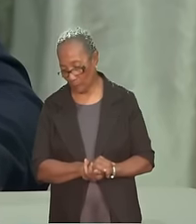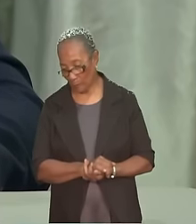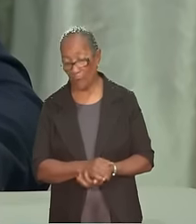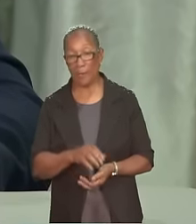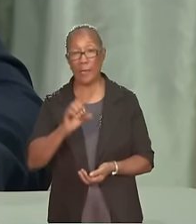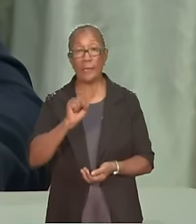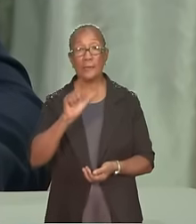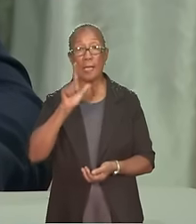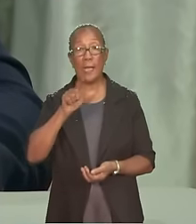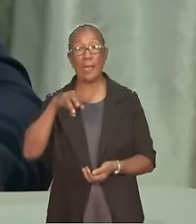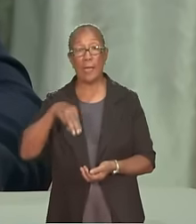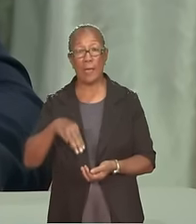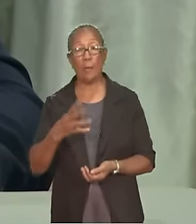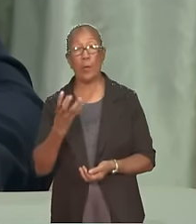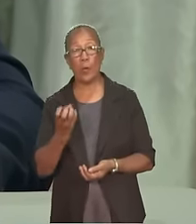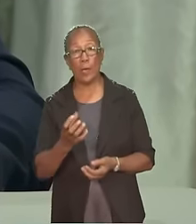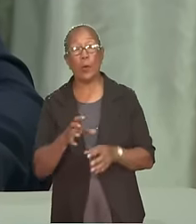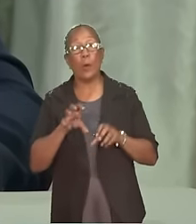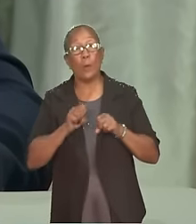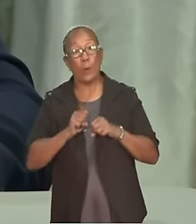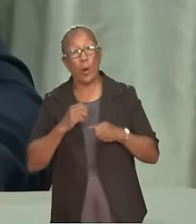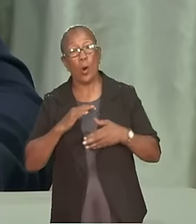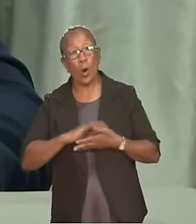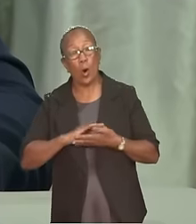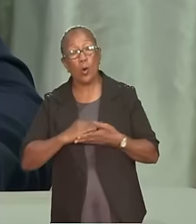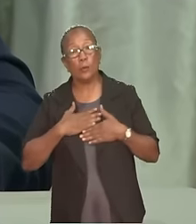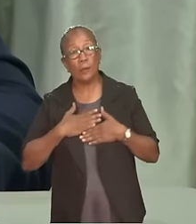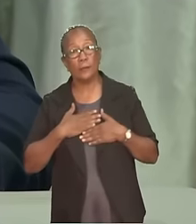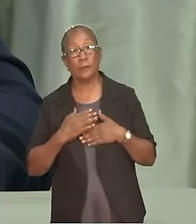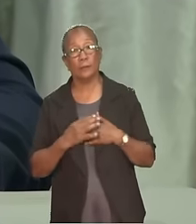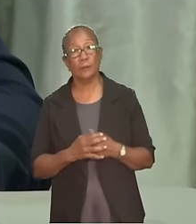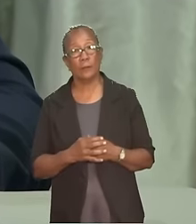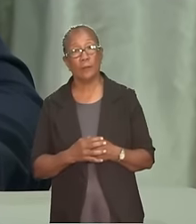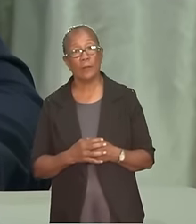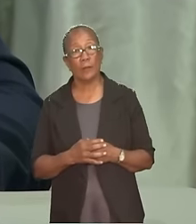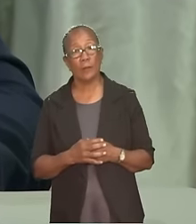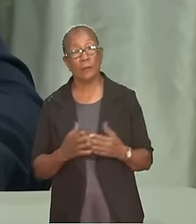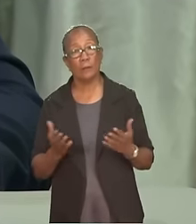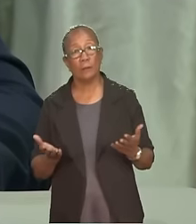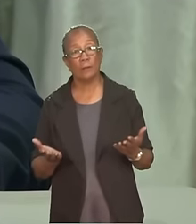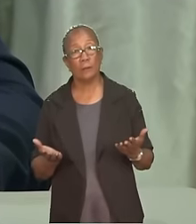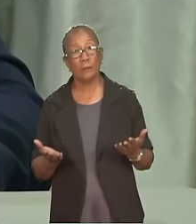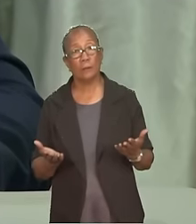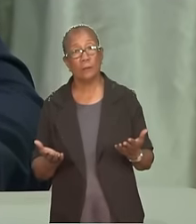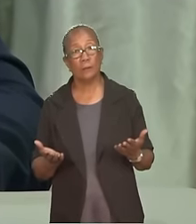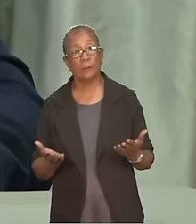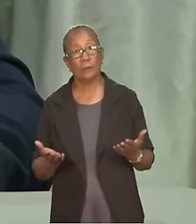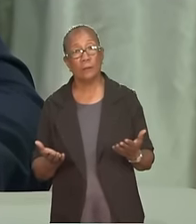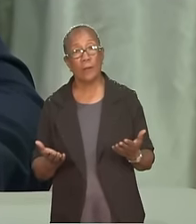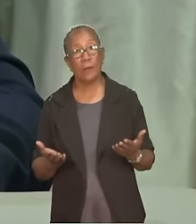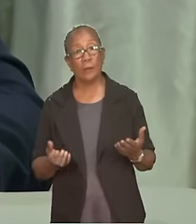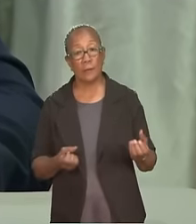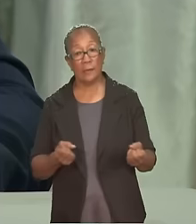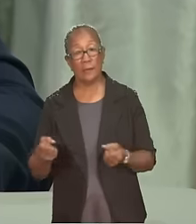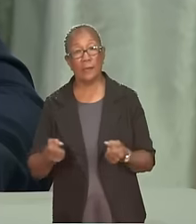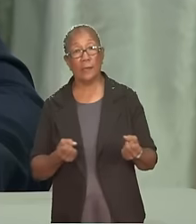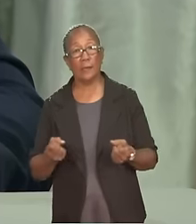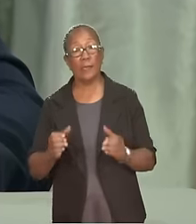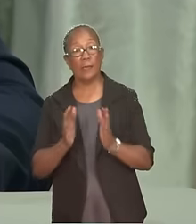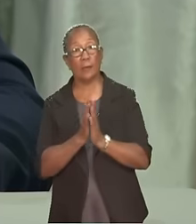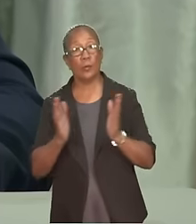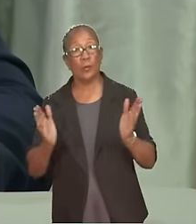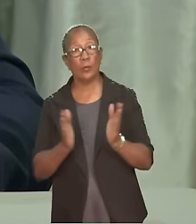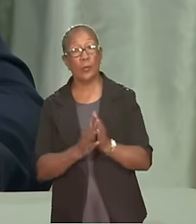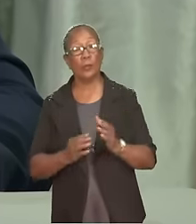SLM te behouden. We hadden keuze bij de start van onze regeerperiode en die discussies zijn ook